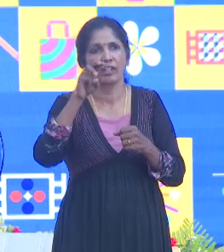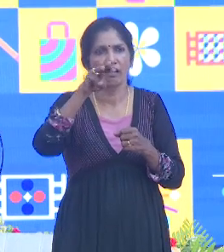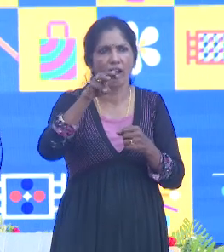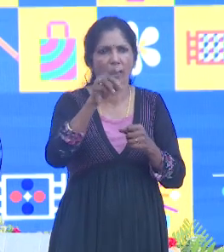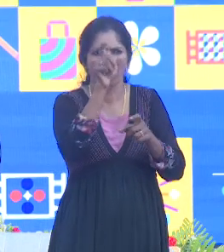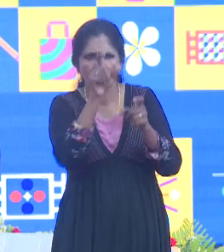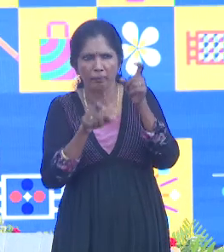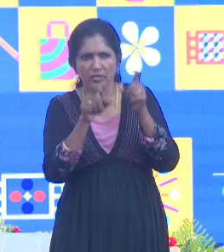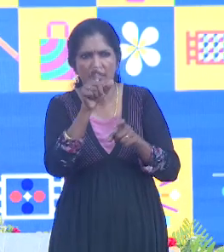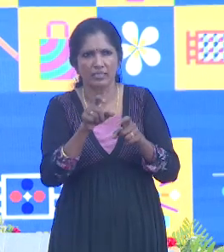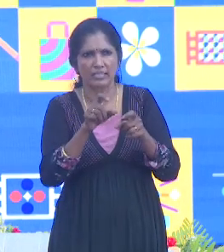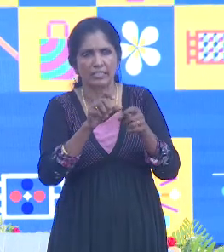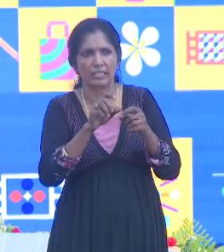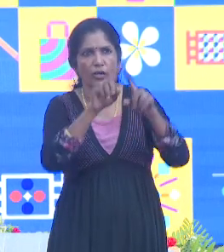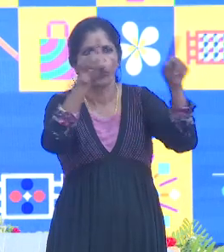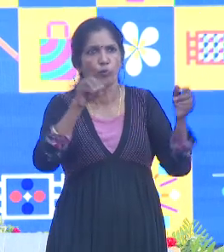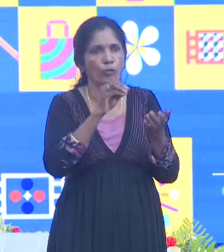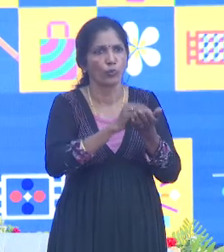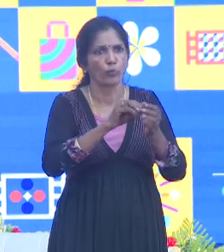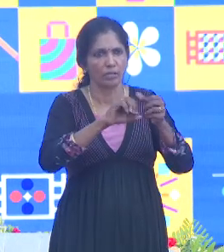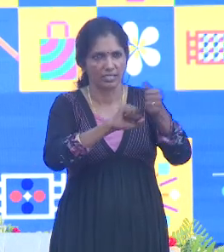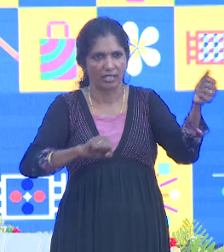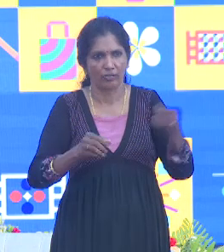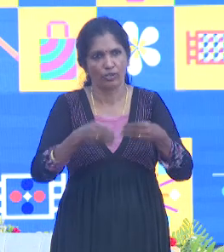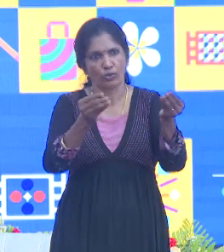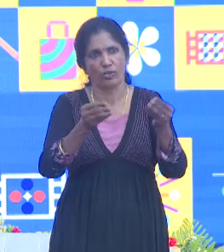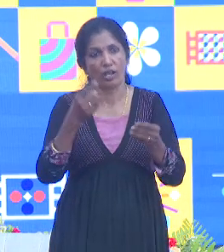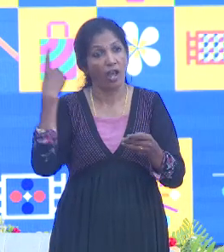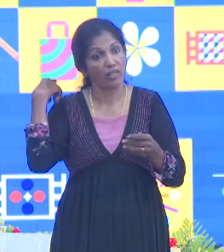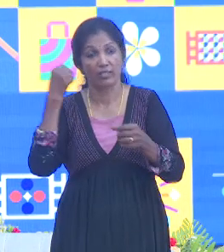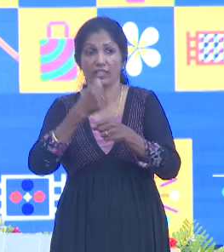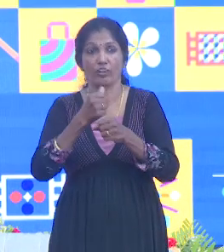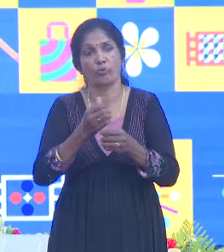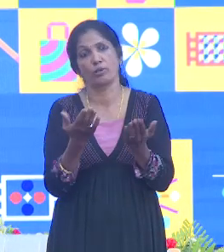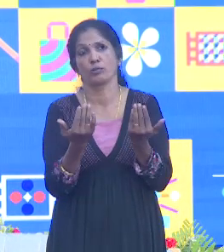177,000 പേർക്ക് പട്ടയം കൊടുക്കാൻ അന്നത്തെ ഗവൺമെൻറ്റിന് കഴിഞ്ഞു.